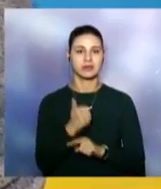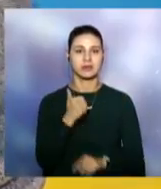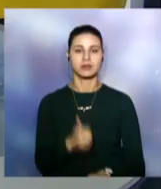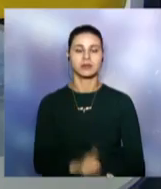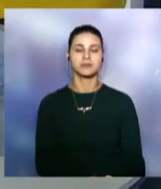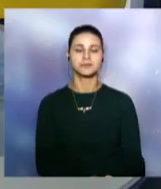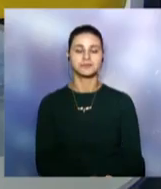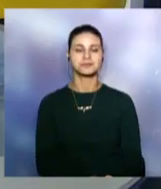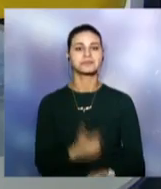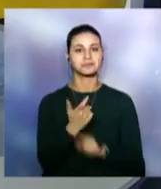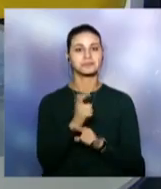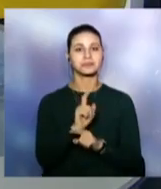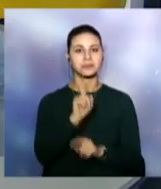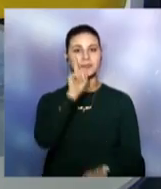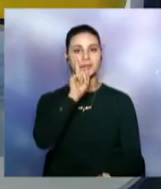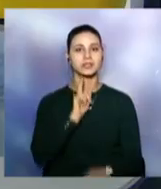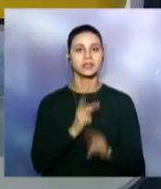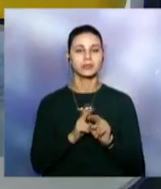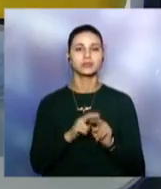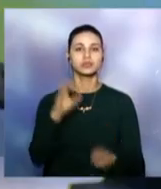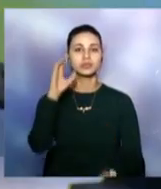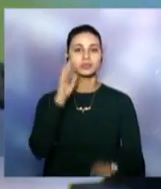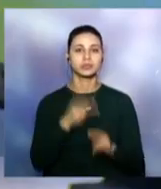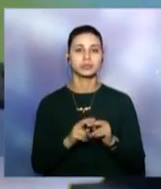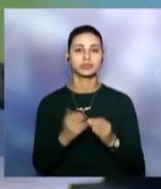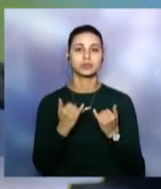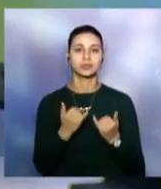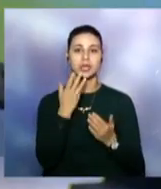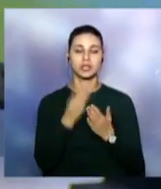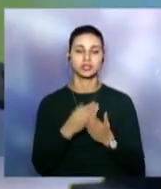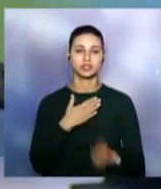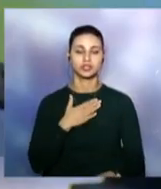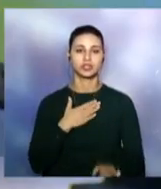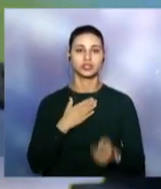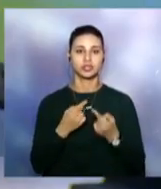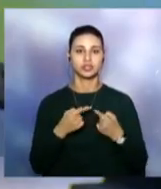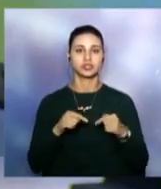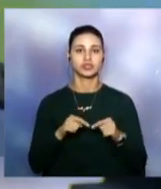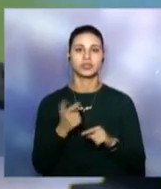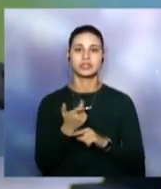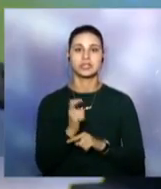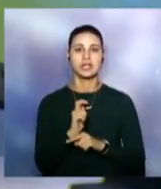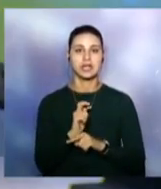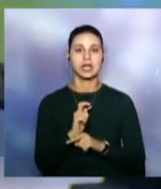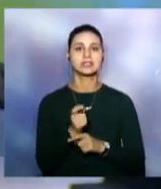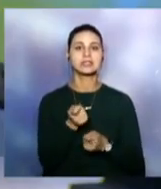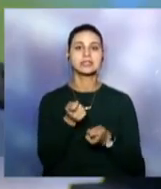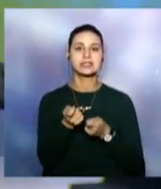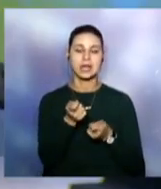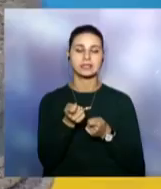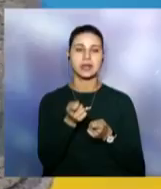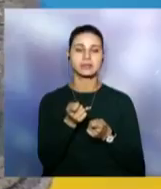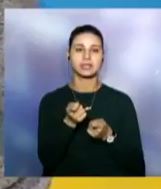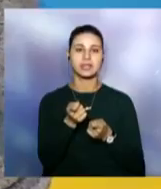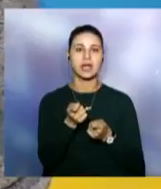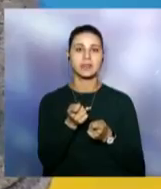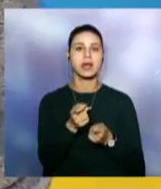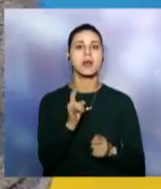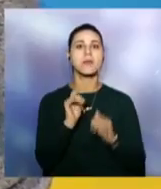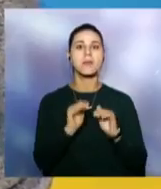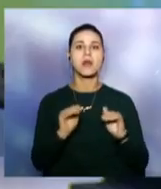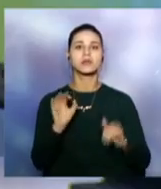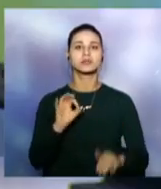ეს. ძალიან სასიამოვნოა ამის მოსმენა, იმიტომ რომ დღეს ჩვენთვის ძალიან გასაფრთხილებელ სუბიექტებზე,